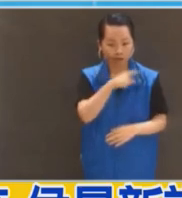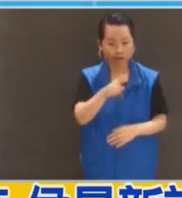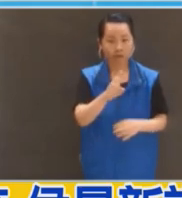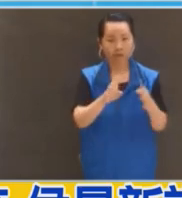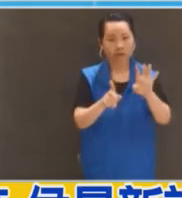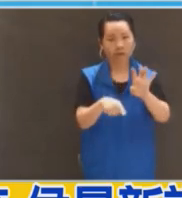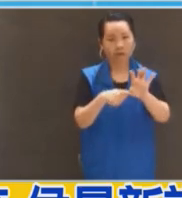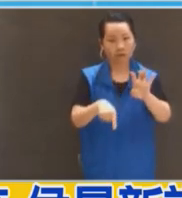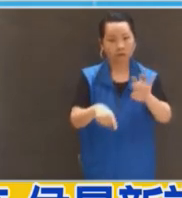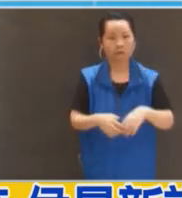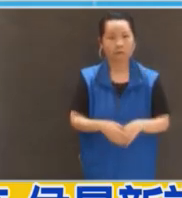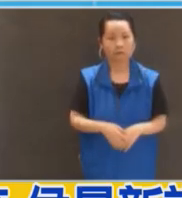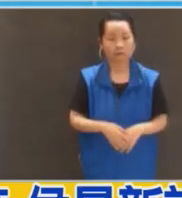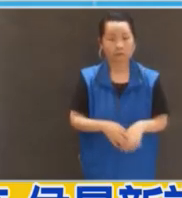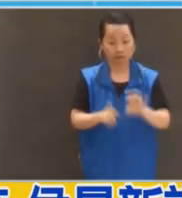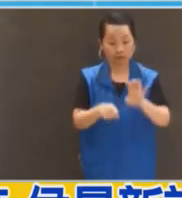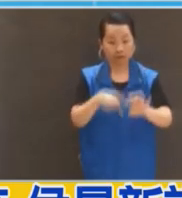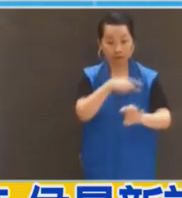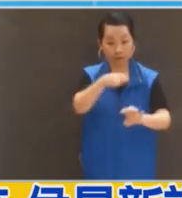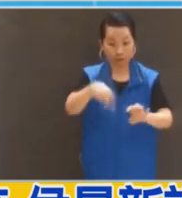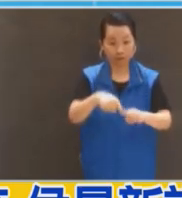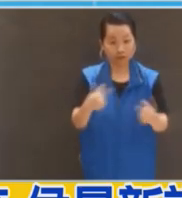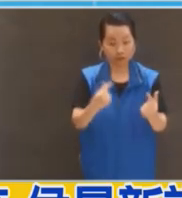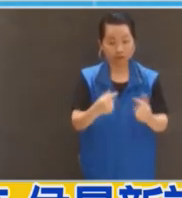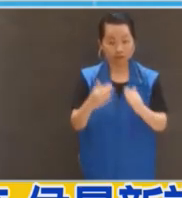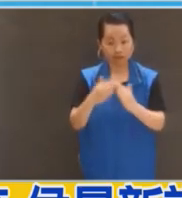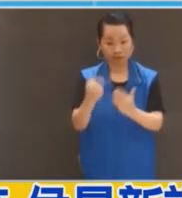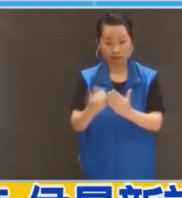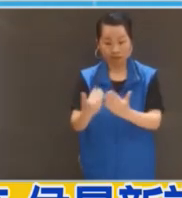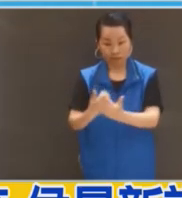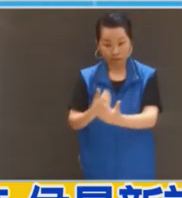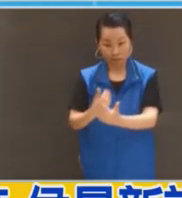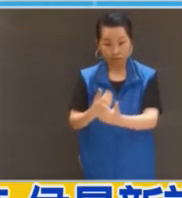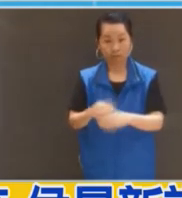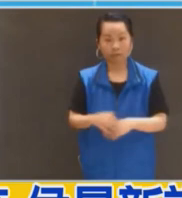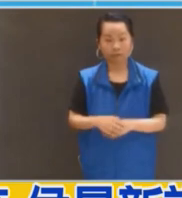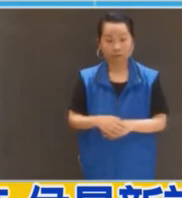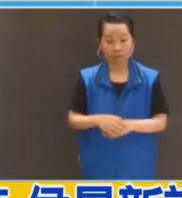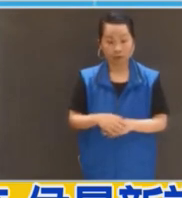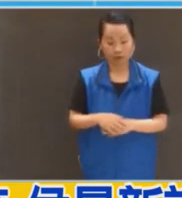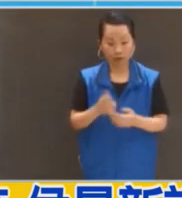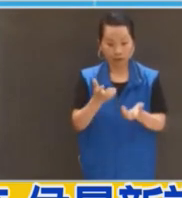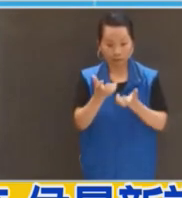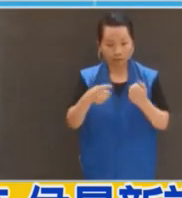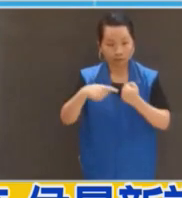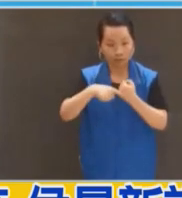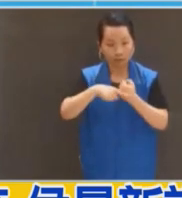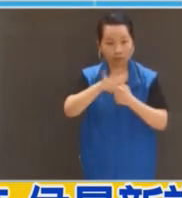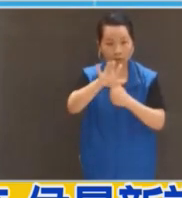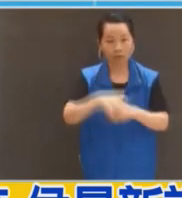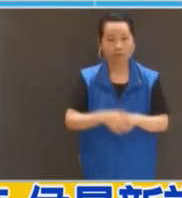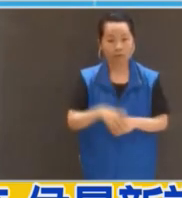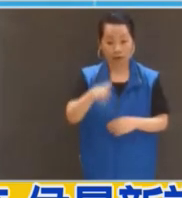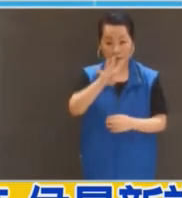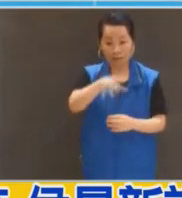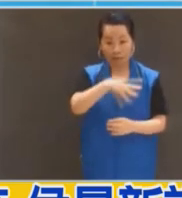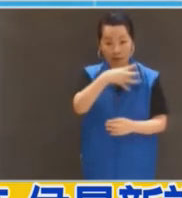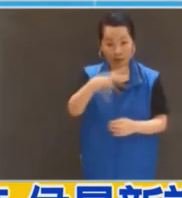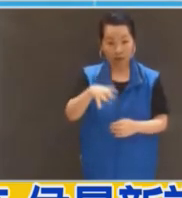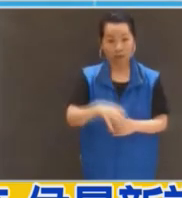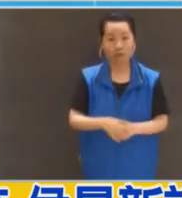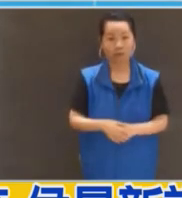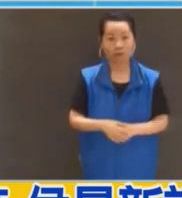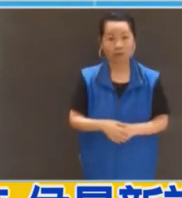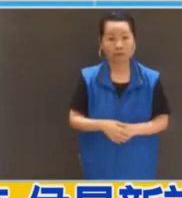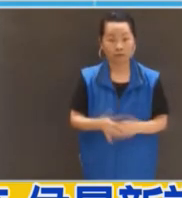40人。那这40个里面，包括我们居家隔离，我们也做一个整体的一个分析表。这分析表里面最重要的还